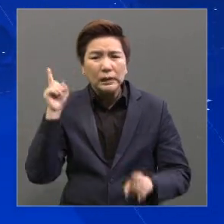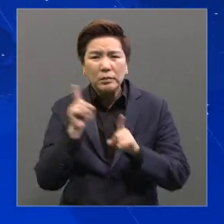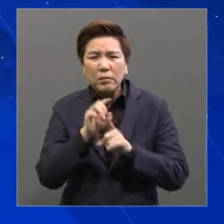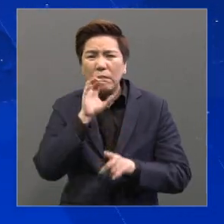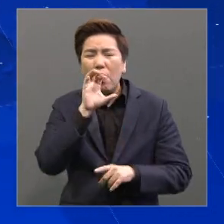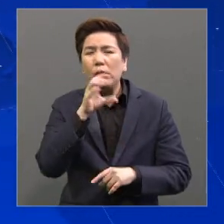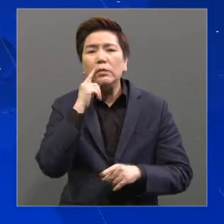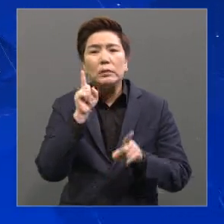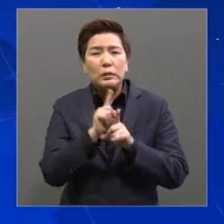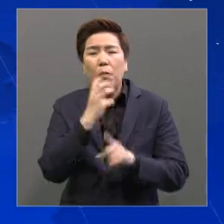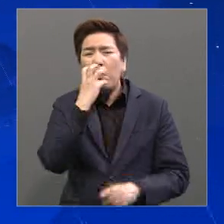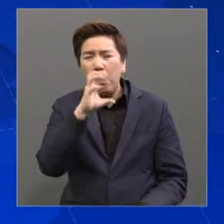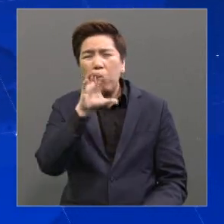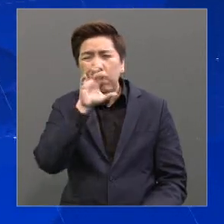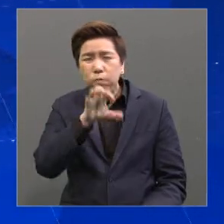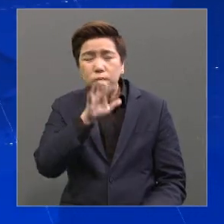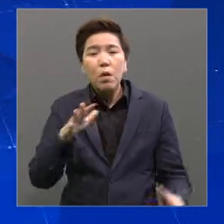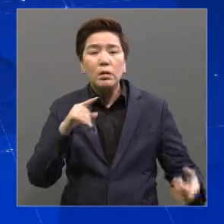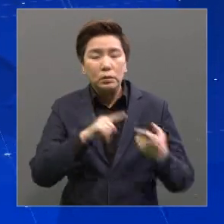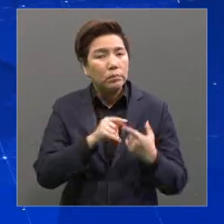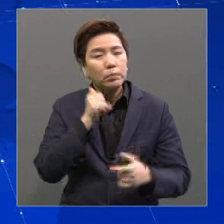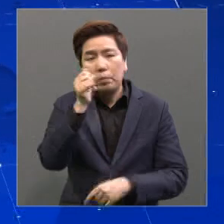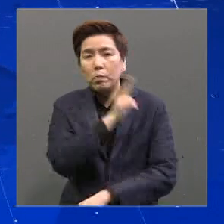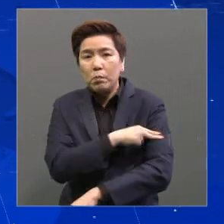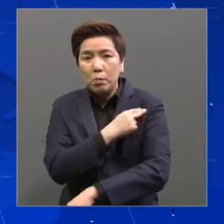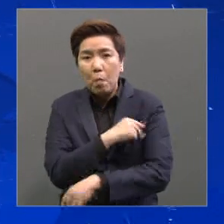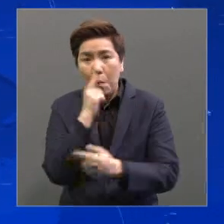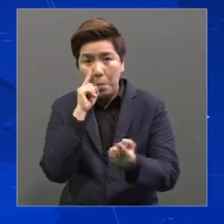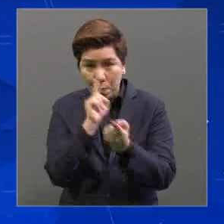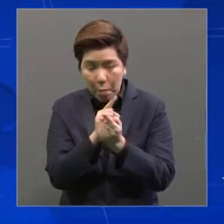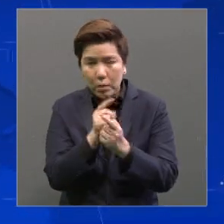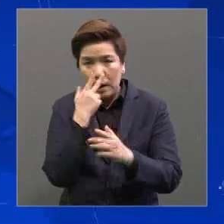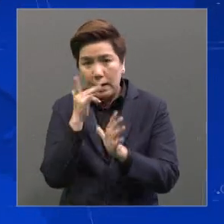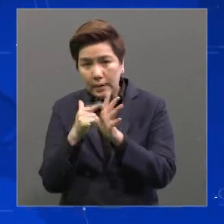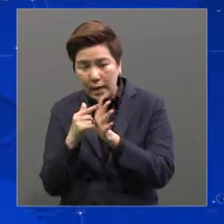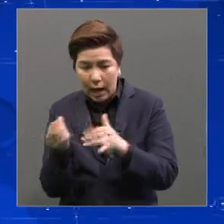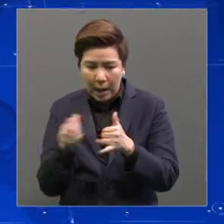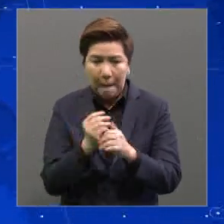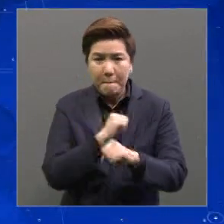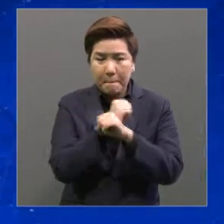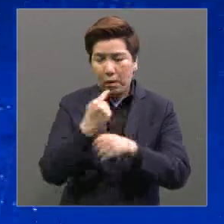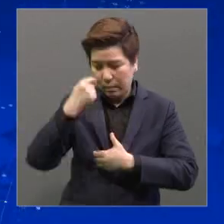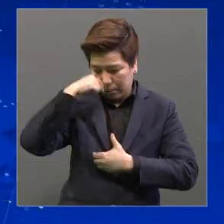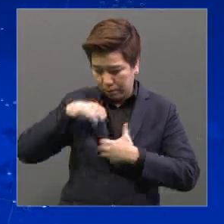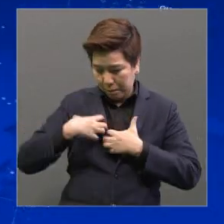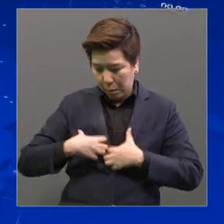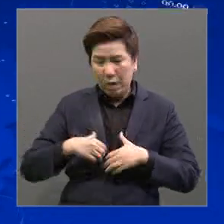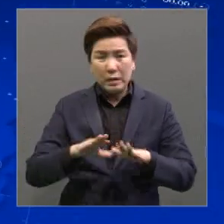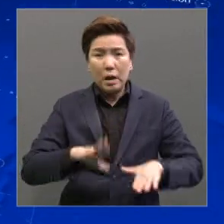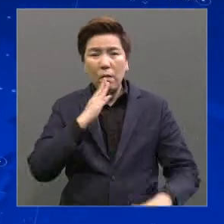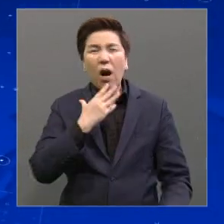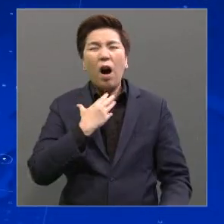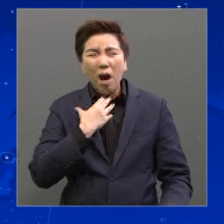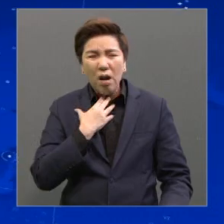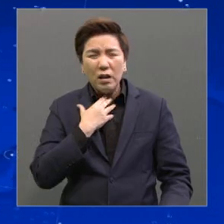รีบไปพบแพทย์เพื่อรับการวินิจฉัยโรคอย่างรวดเร็วแล้วก็จะได้รับการรักษาตามอาการป้องกันเชื้อลงปอดนะครับอืเด็กๆช่วงนี้ถ้า